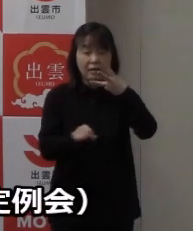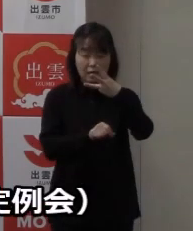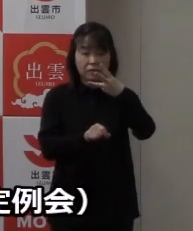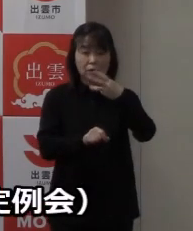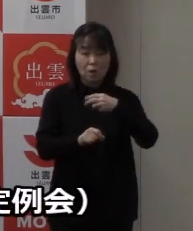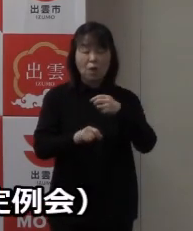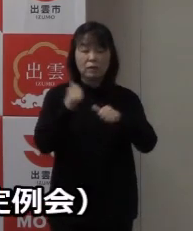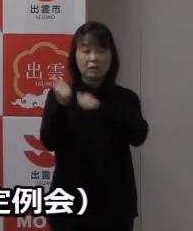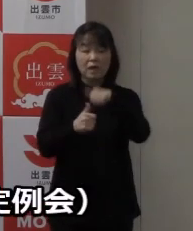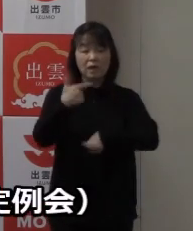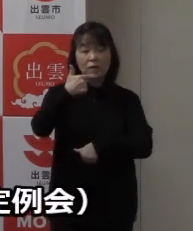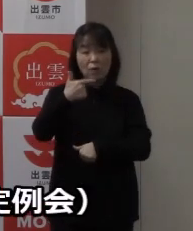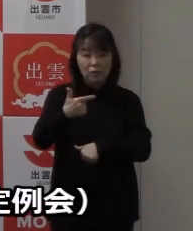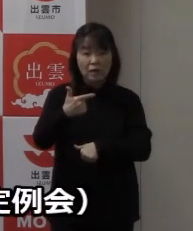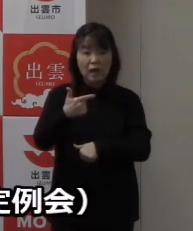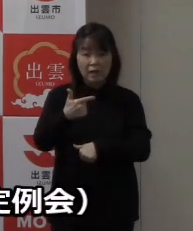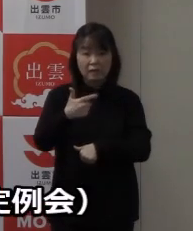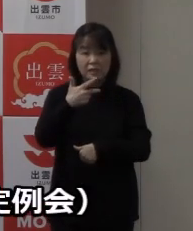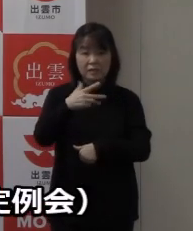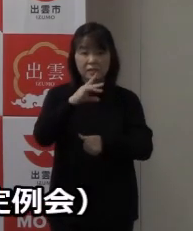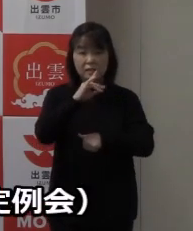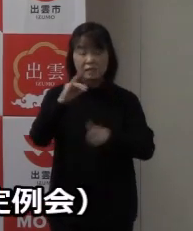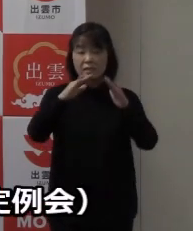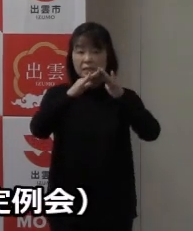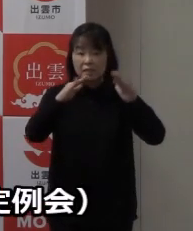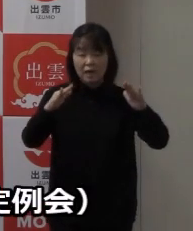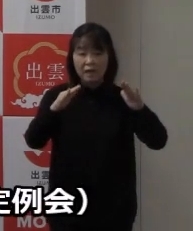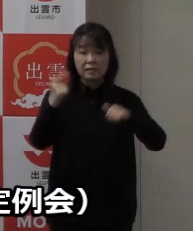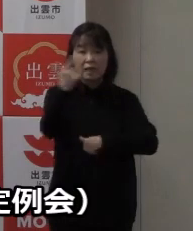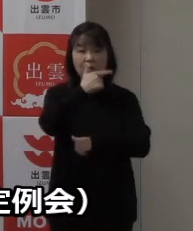回出雲市議会定例会についてであります。